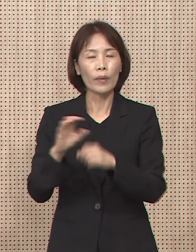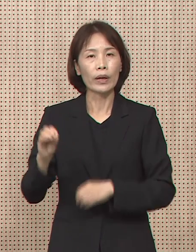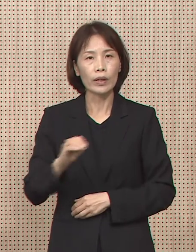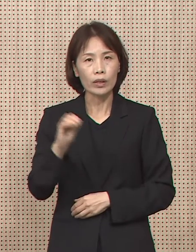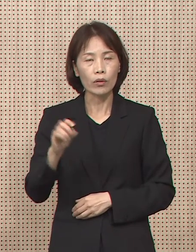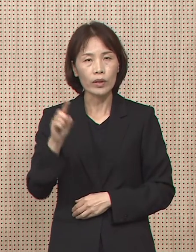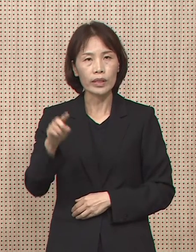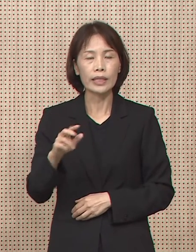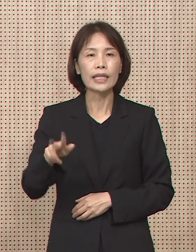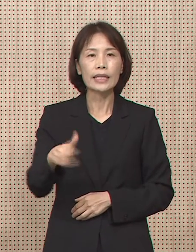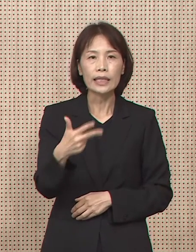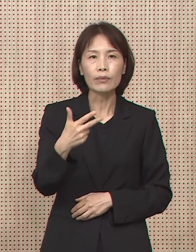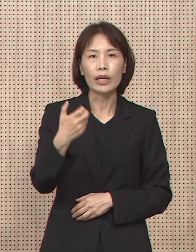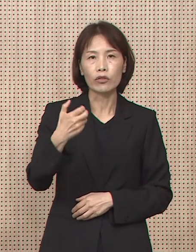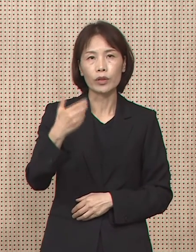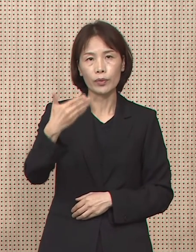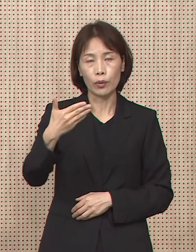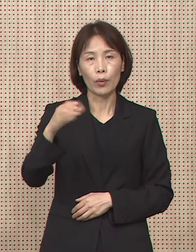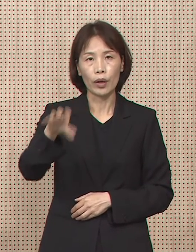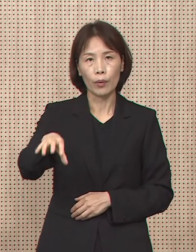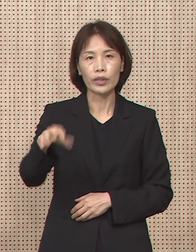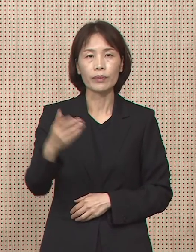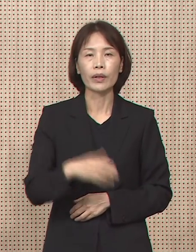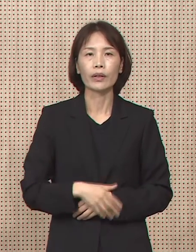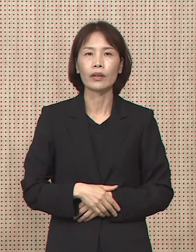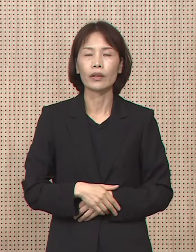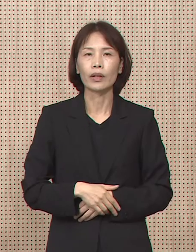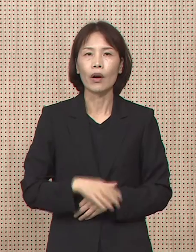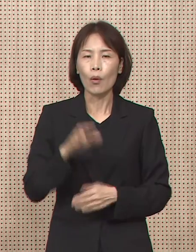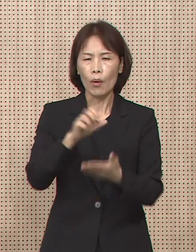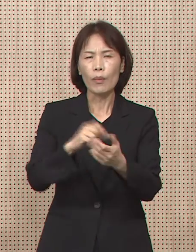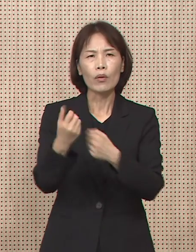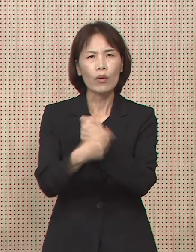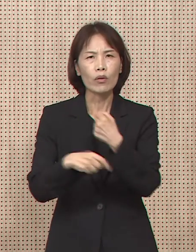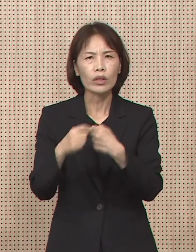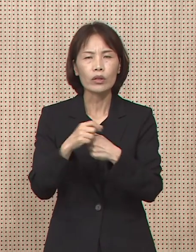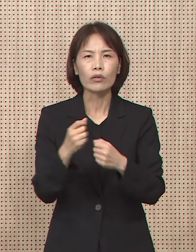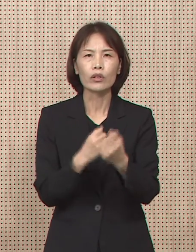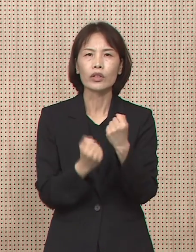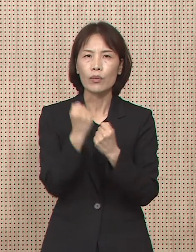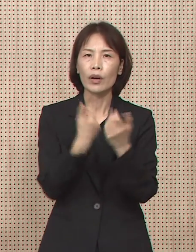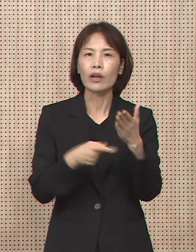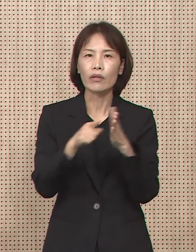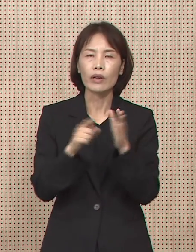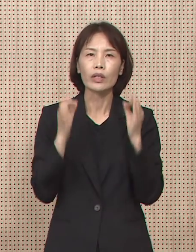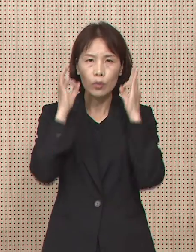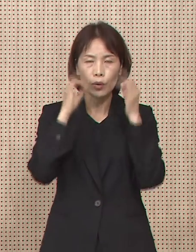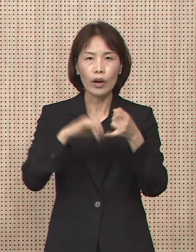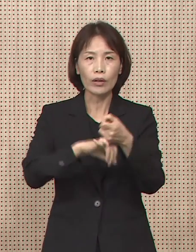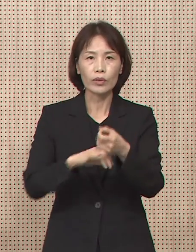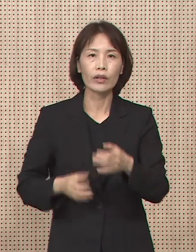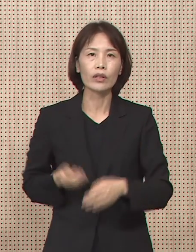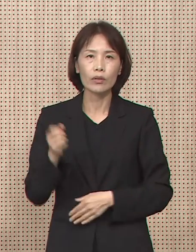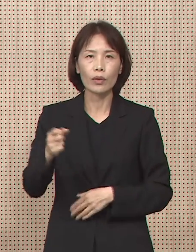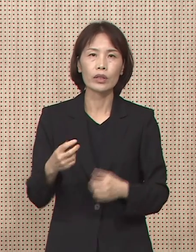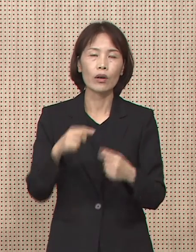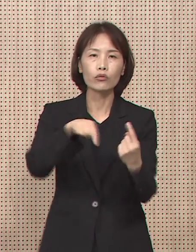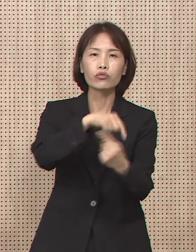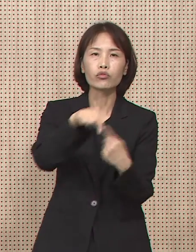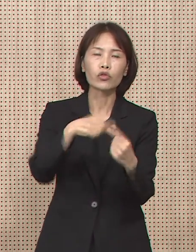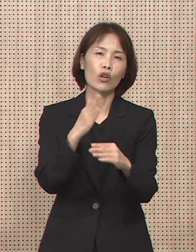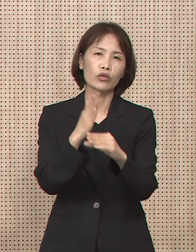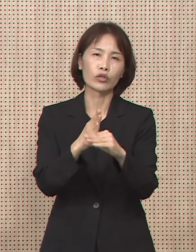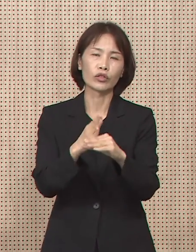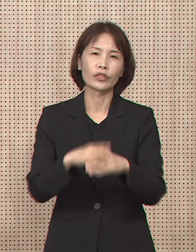약국은 732개소이며, 환자 접근성 확보를 위해 원스톱 진료기관 인근 약국 등을 전담 약국으로 지정 운영하고